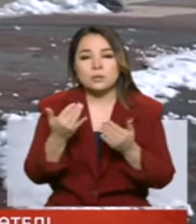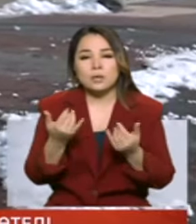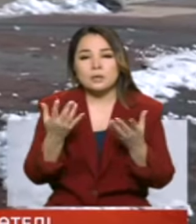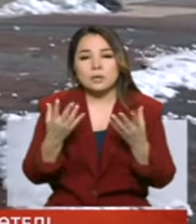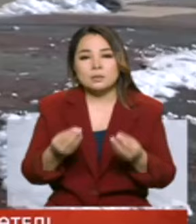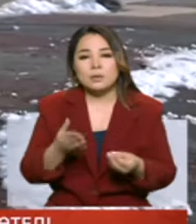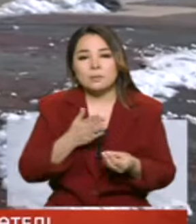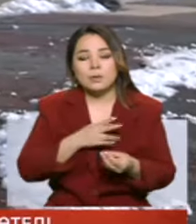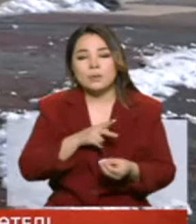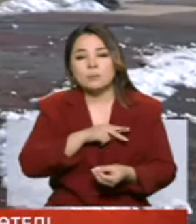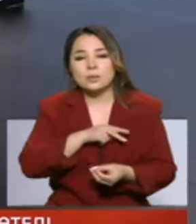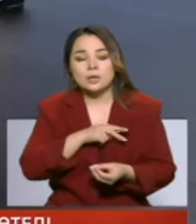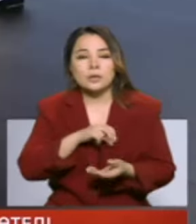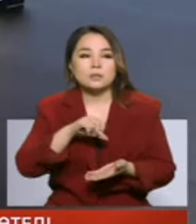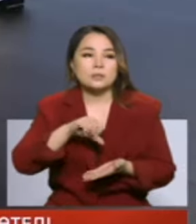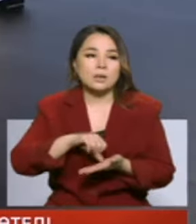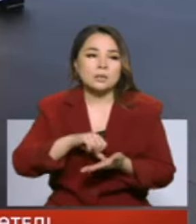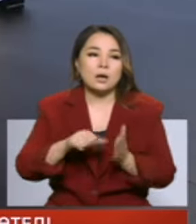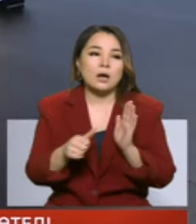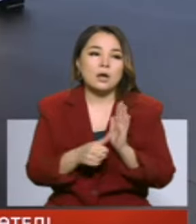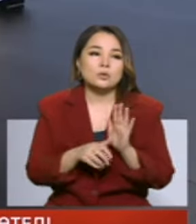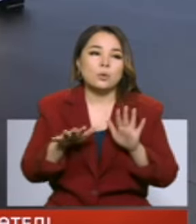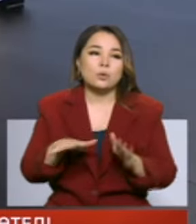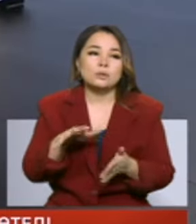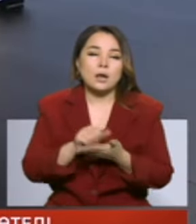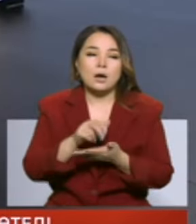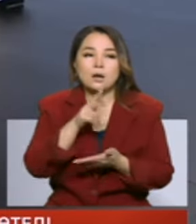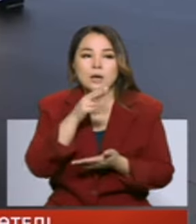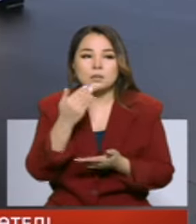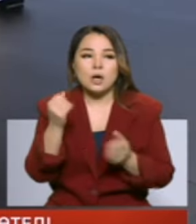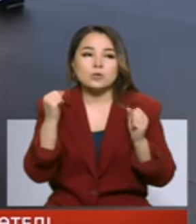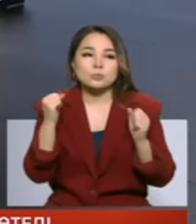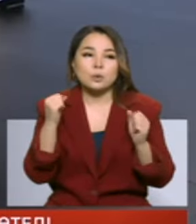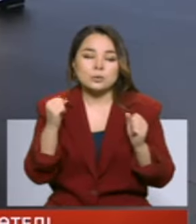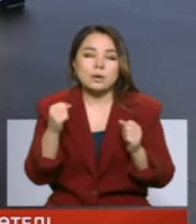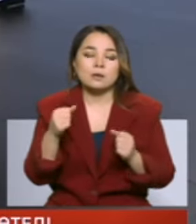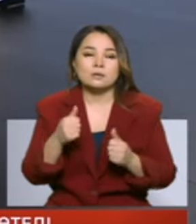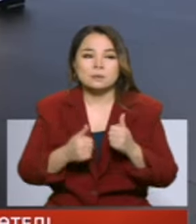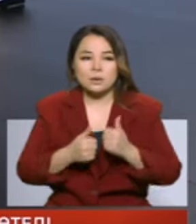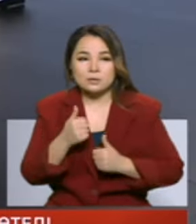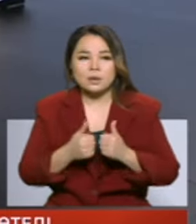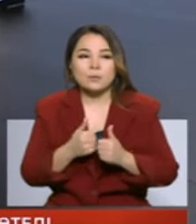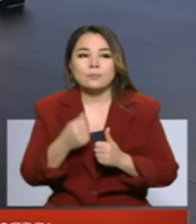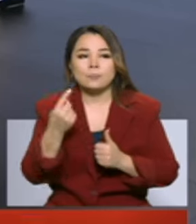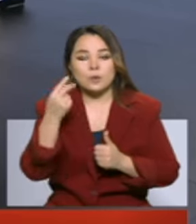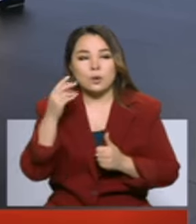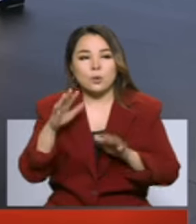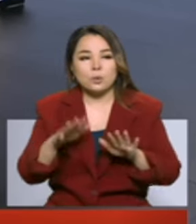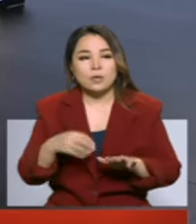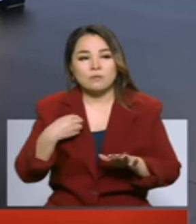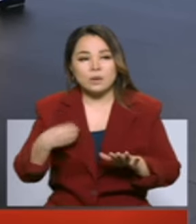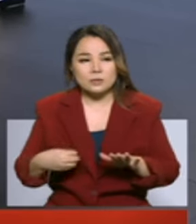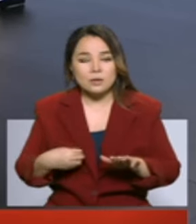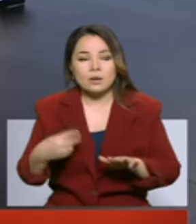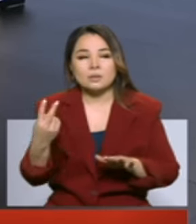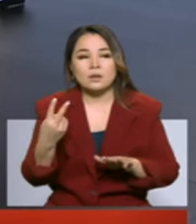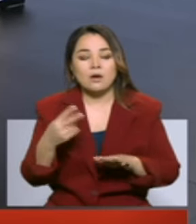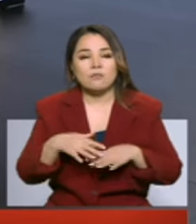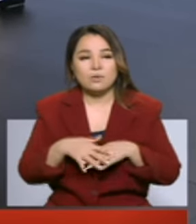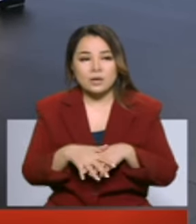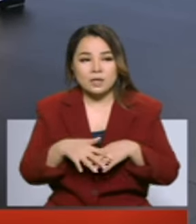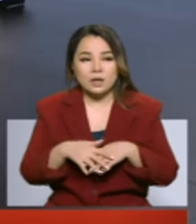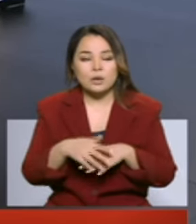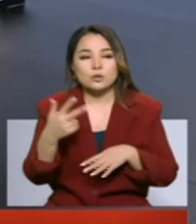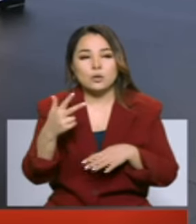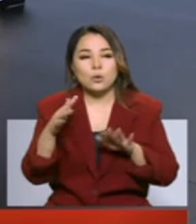таңда біз медальдық есепте 6-шы орында тұрмыз, корей спортшыларымен бөлісіп жатырмыз. 1-ші орында Франция, 2-ші орында Венгрия, 3-ші орында